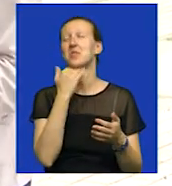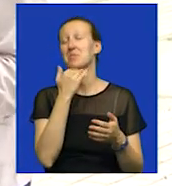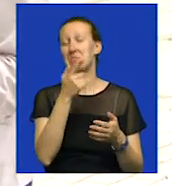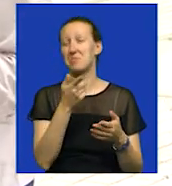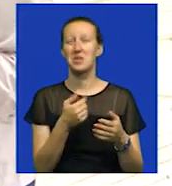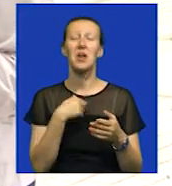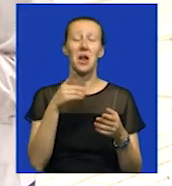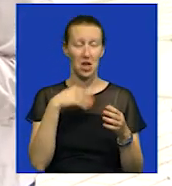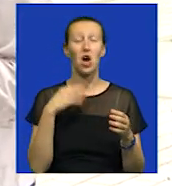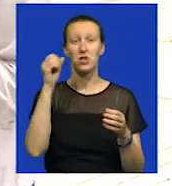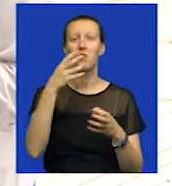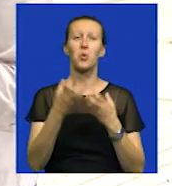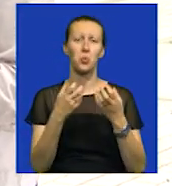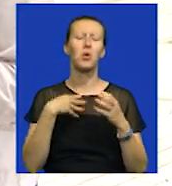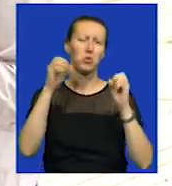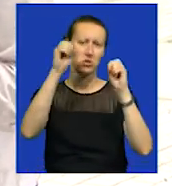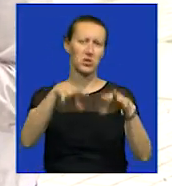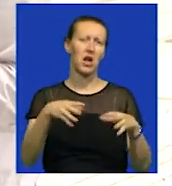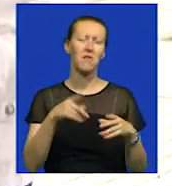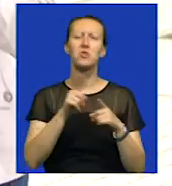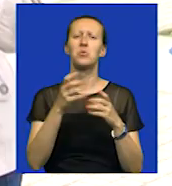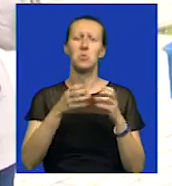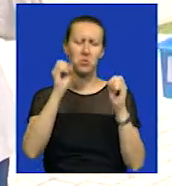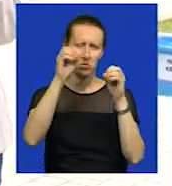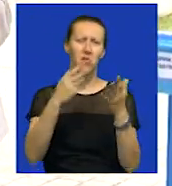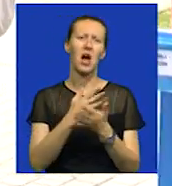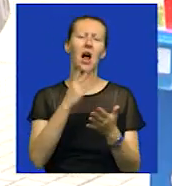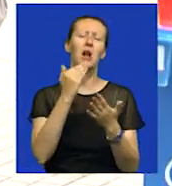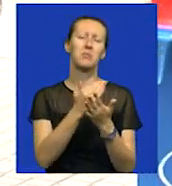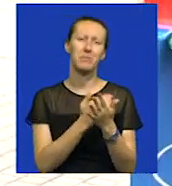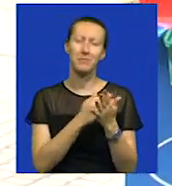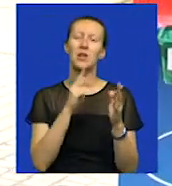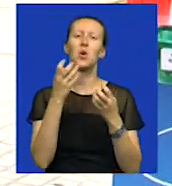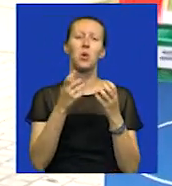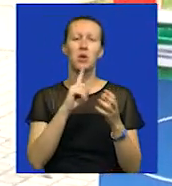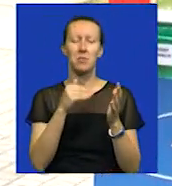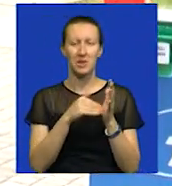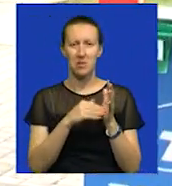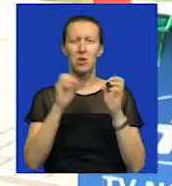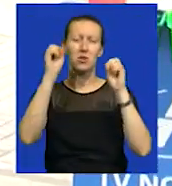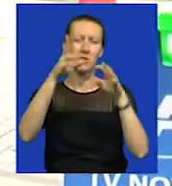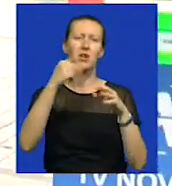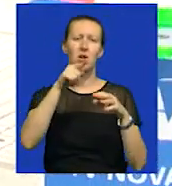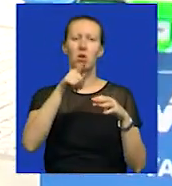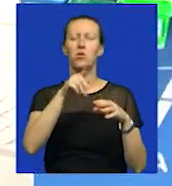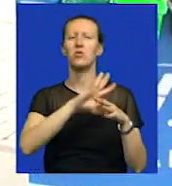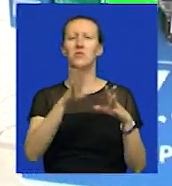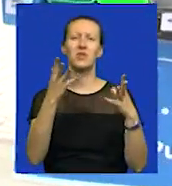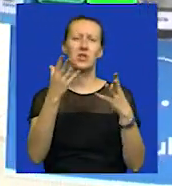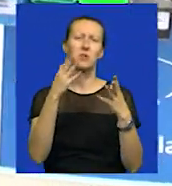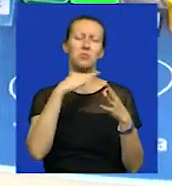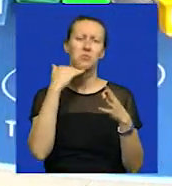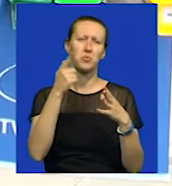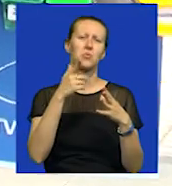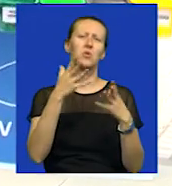Stavim. Ne, ozbiljno, kuhano stavim. Vi stavite i kuhano, ali po propisu kuhano ne bi trebalo poći jer će se to valjda sve skupa jedno